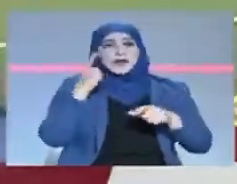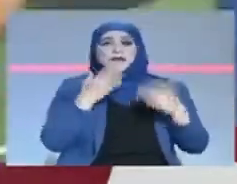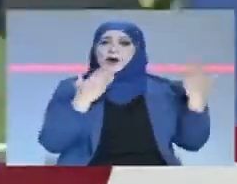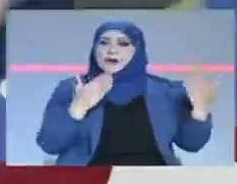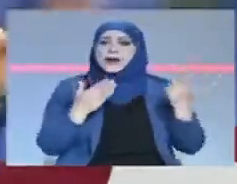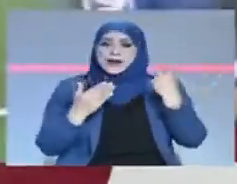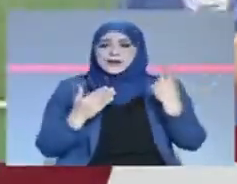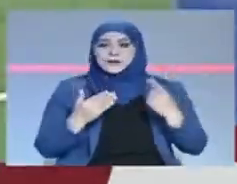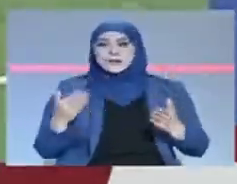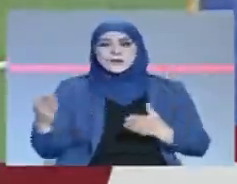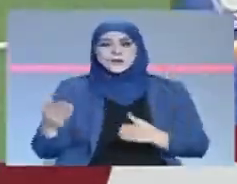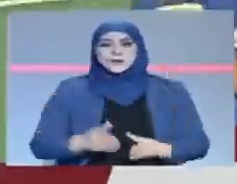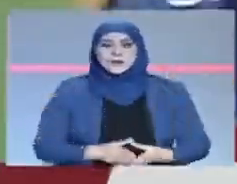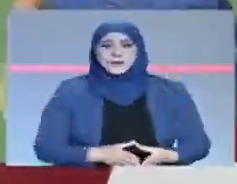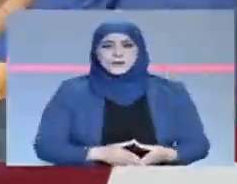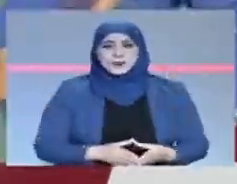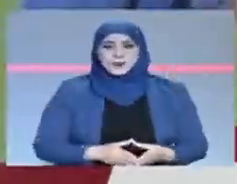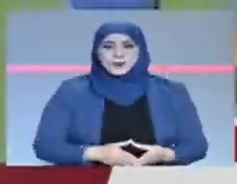هدف.